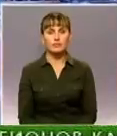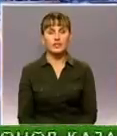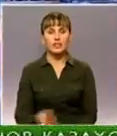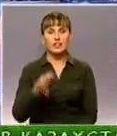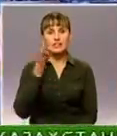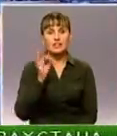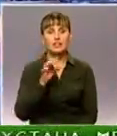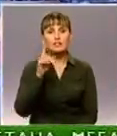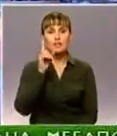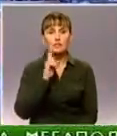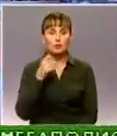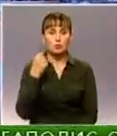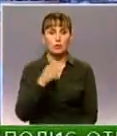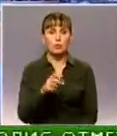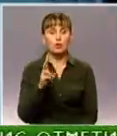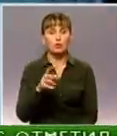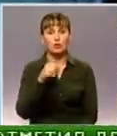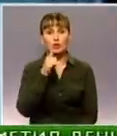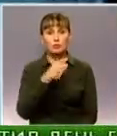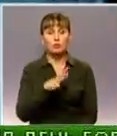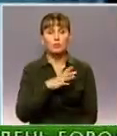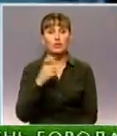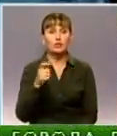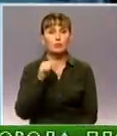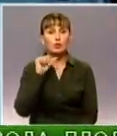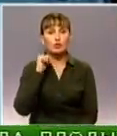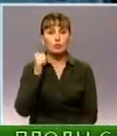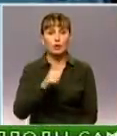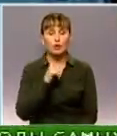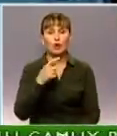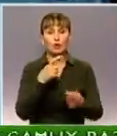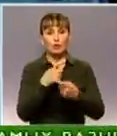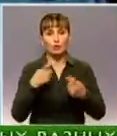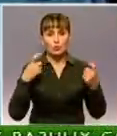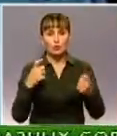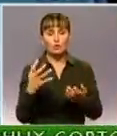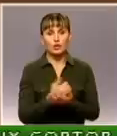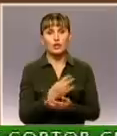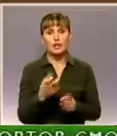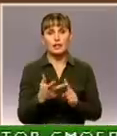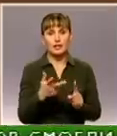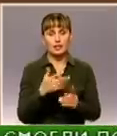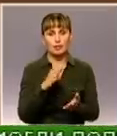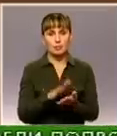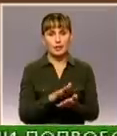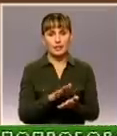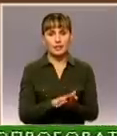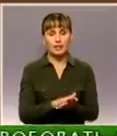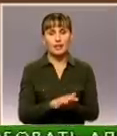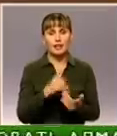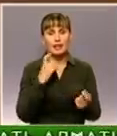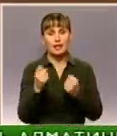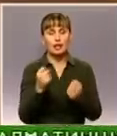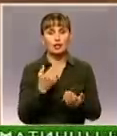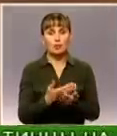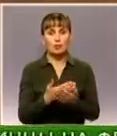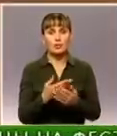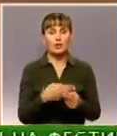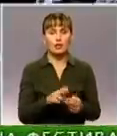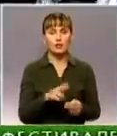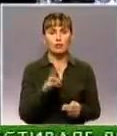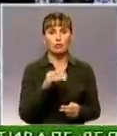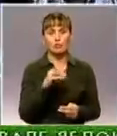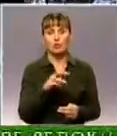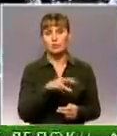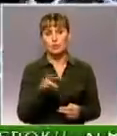Сладкий вкус победы. Тем, кто не смог стать лидером в прошлом году, улыбнулась удача на третьей премии EMA. Яркий пример этому – кумир миллионов